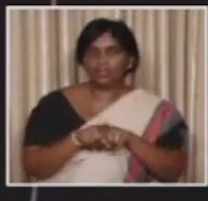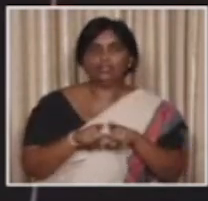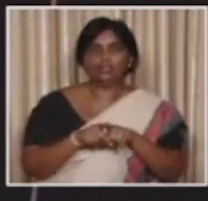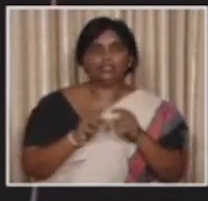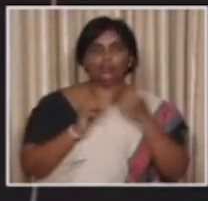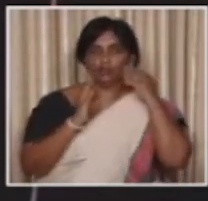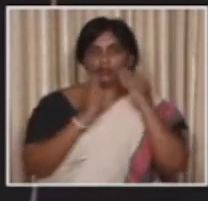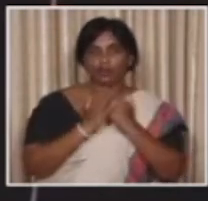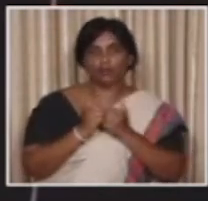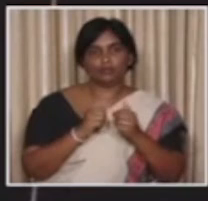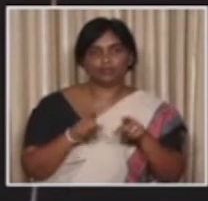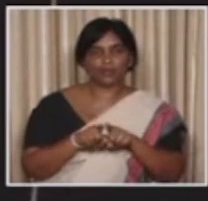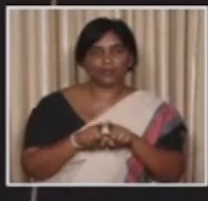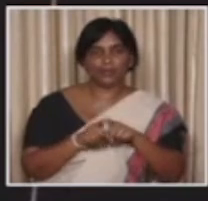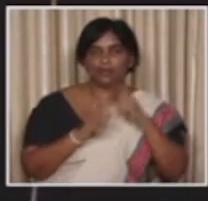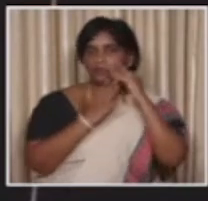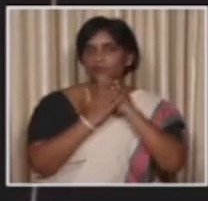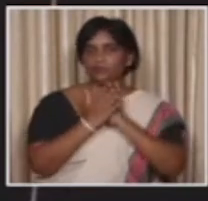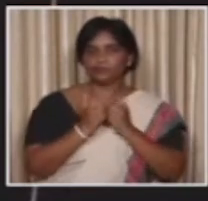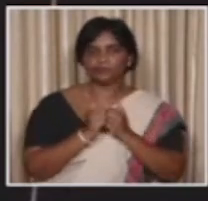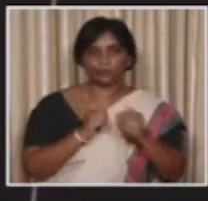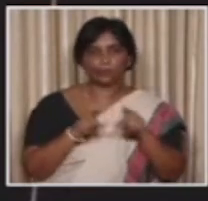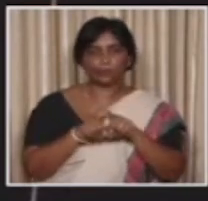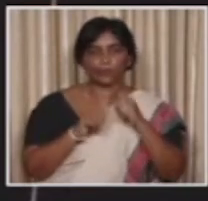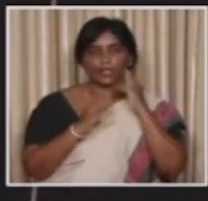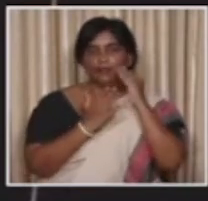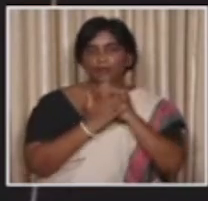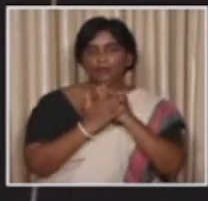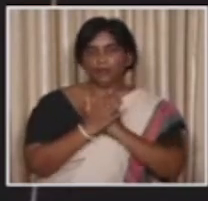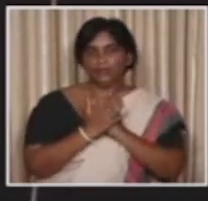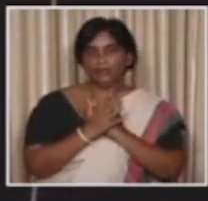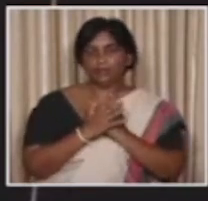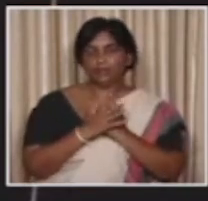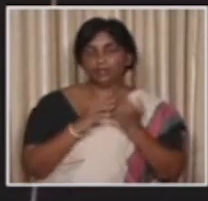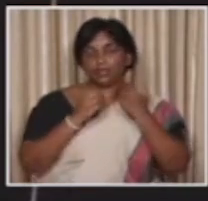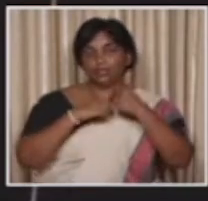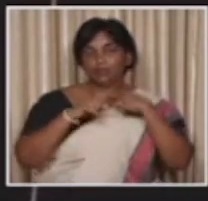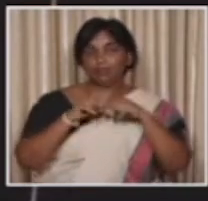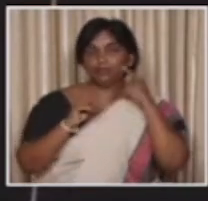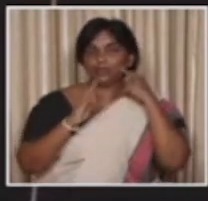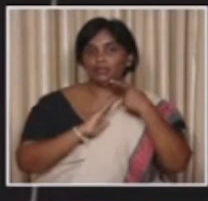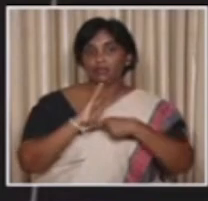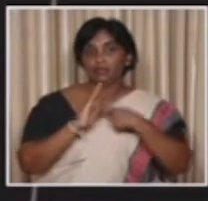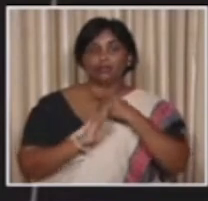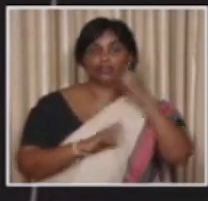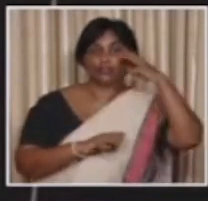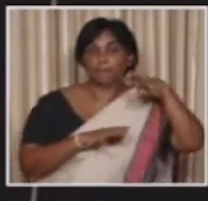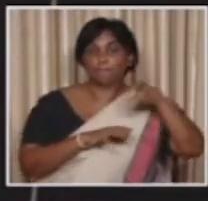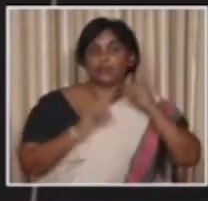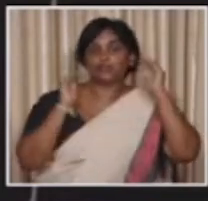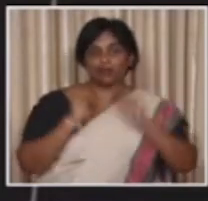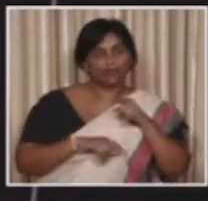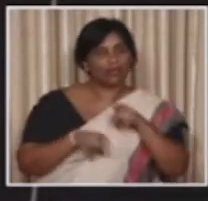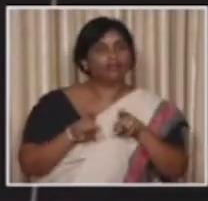මේ විදුලි බිල වැඩි කරාට පස්සේ මිනිස්සු විදුලි පරිභෝජනය අඩු කරලා ඇති කියලා. මොකද ලයිට් බිල වැඩි මිනිස්සු පාවිච්චි කරන්නේ නැහැ කියලා. හැබැයි